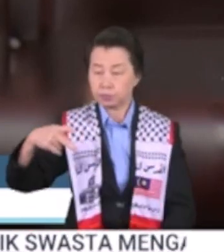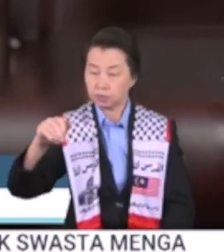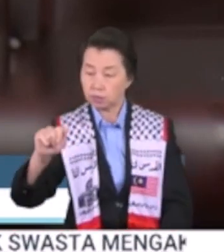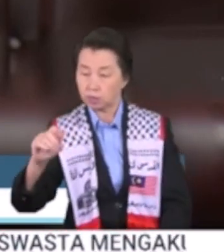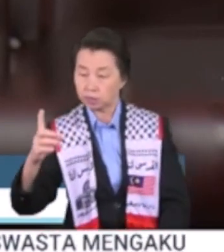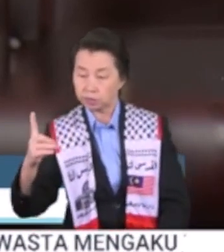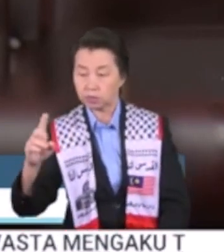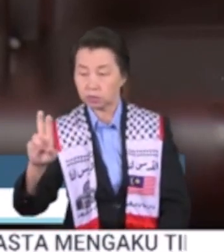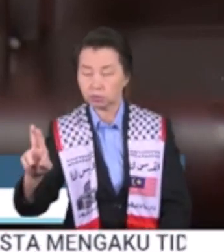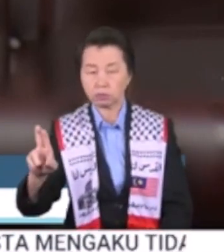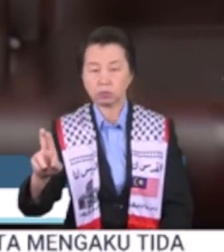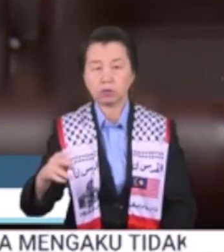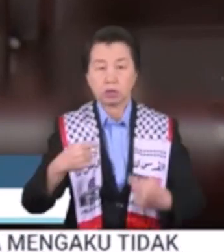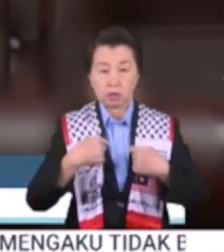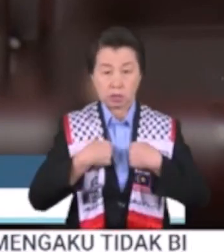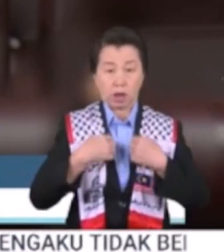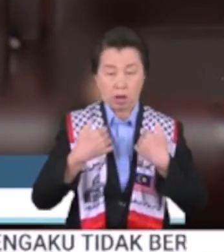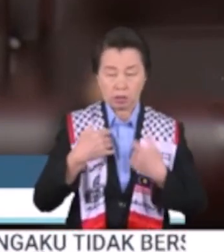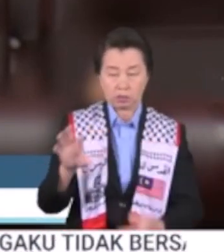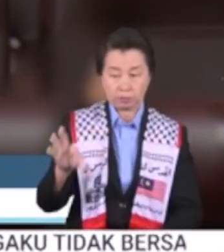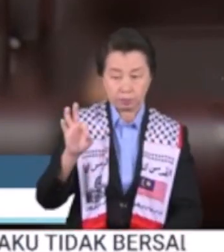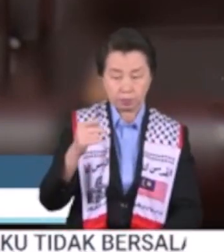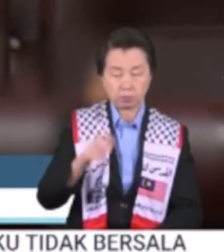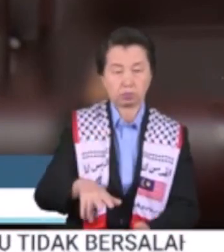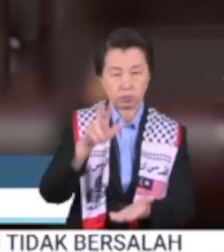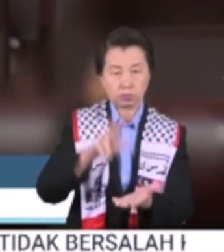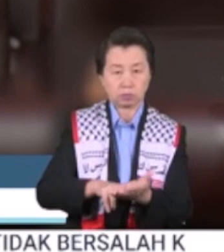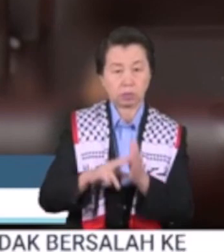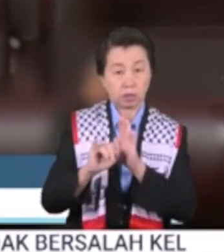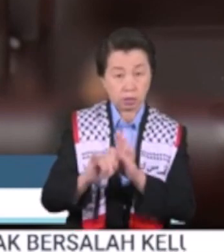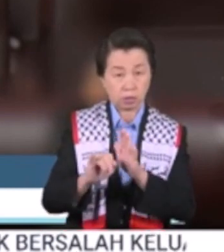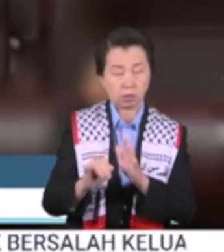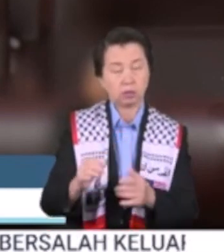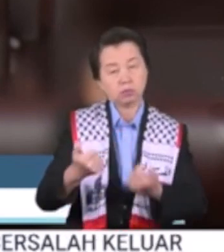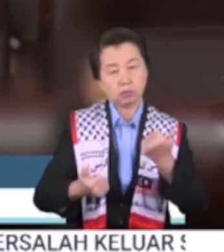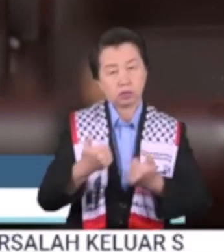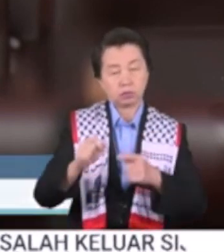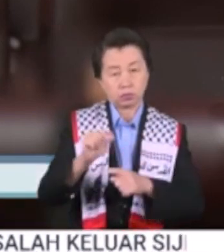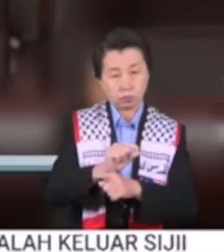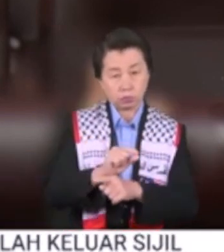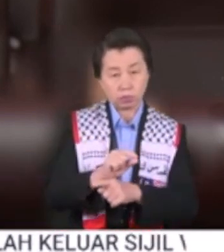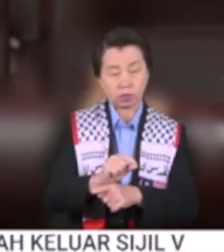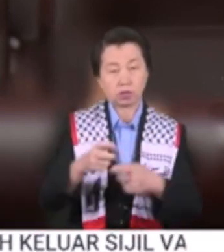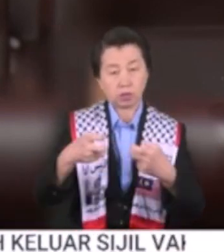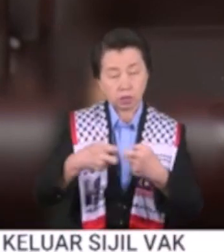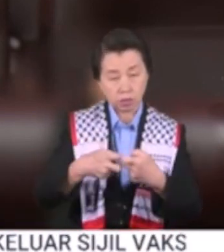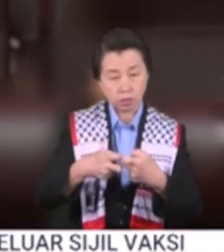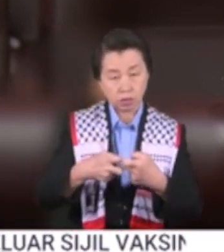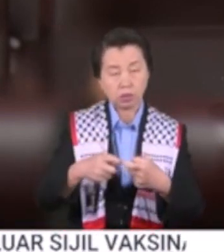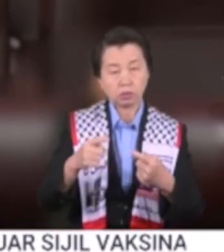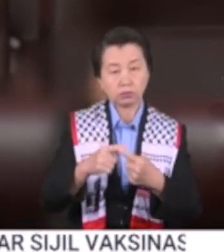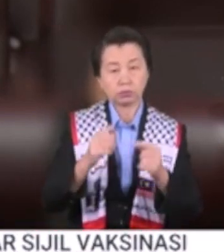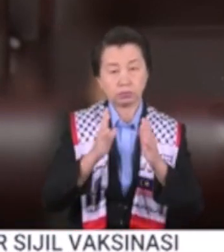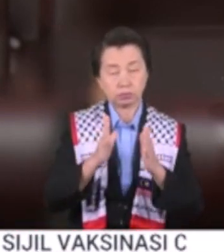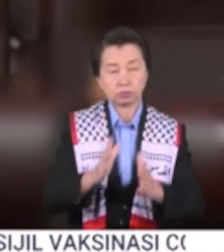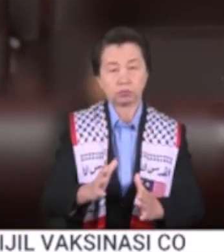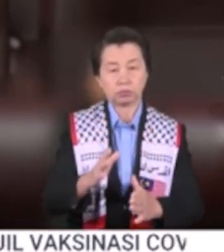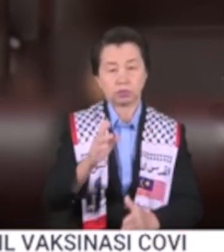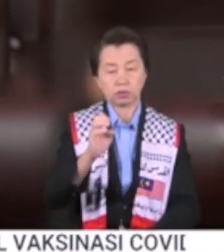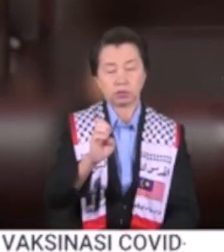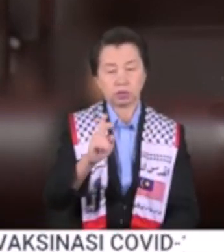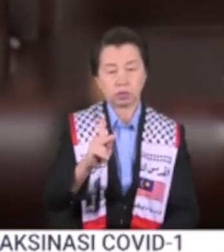penggunaan mempunyai pilihan untuk mengesahkan identiti sama ada menggunakan elektronik No Your customer